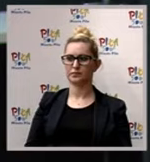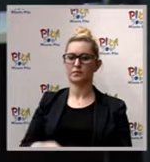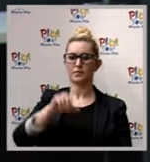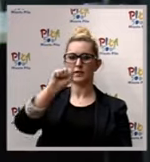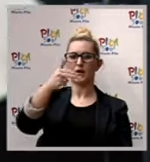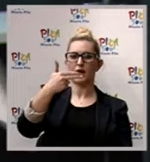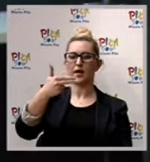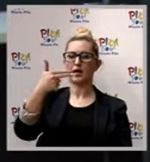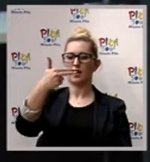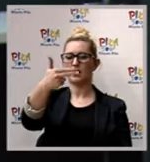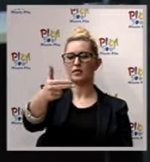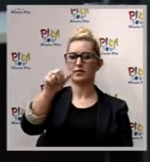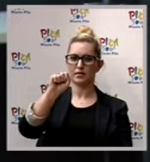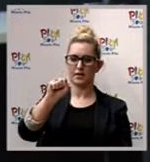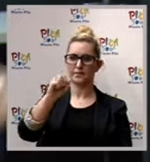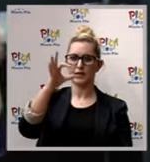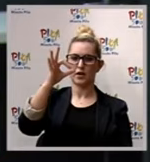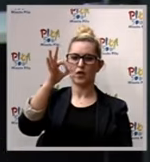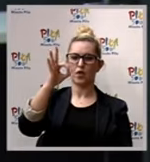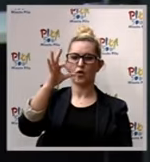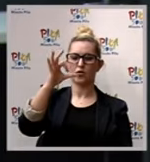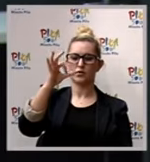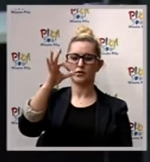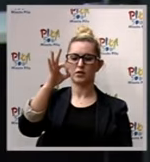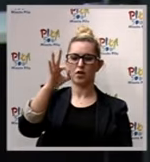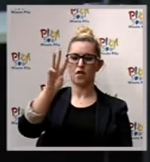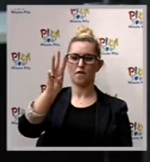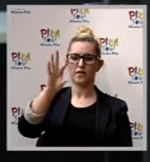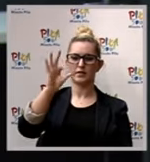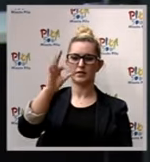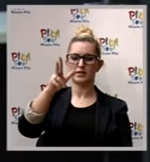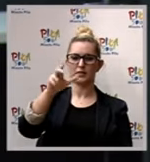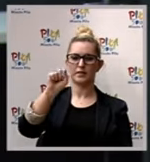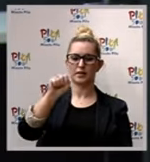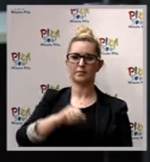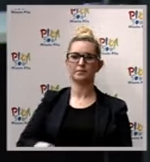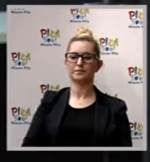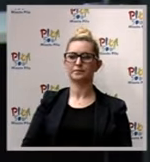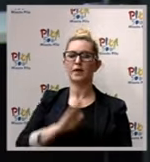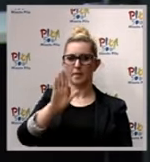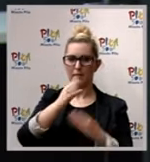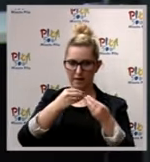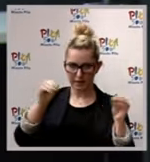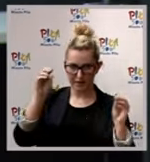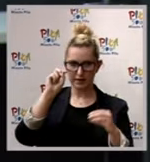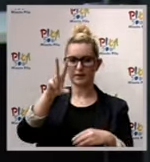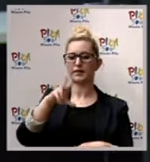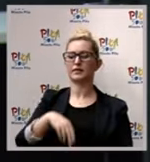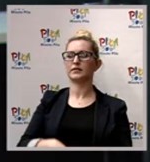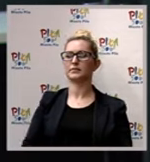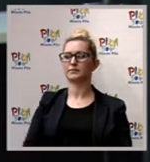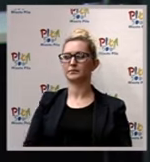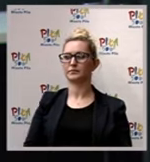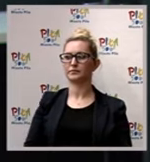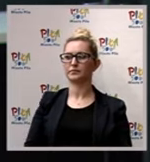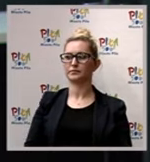Anna Osowska. Komisja skrutacyjna stwierdza, że kandydatka Anna Osowska uzyskała więcej głosów za